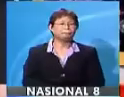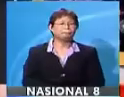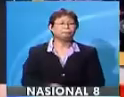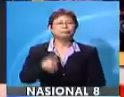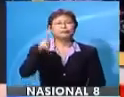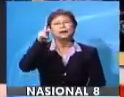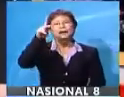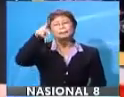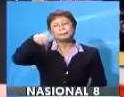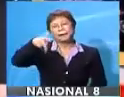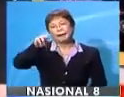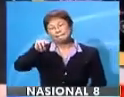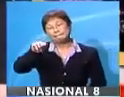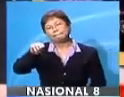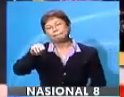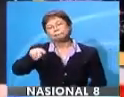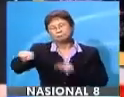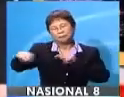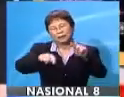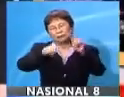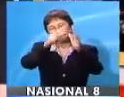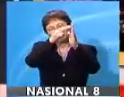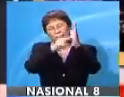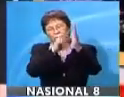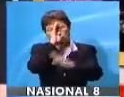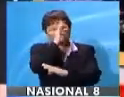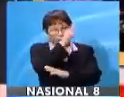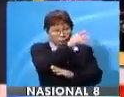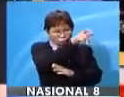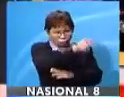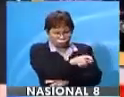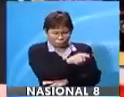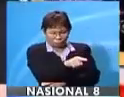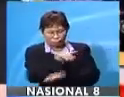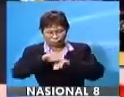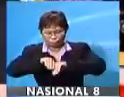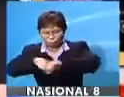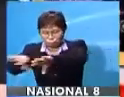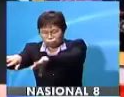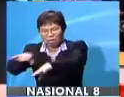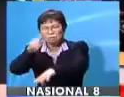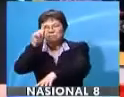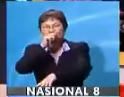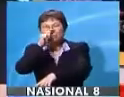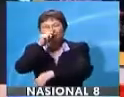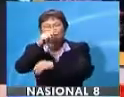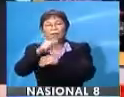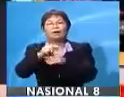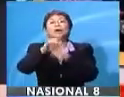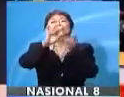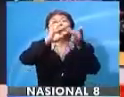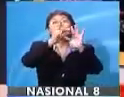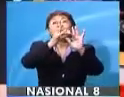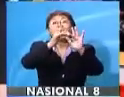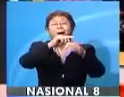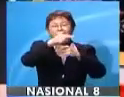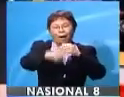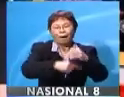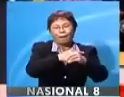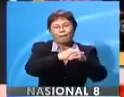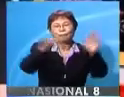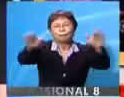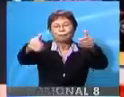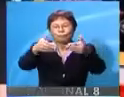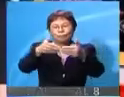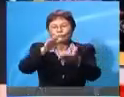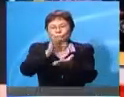Kementerian Pendidikan akan mengambil tindakan undang-undang terhadap pihak yang menyebarkan maklumat palsu di media sosial mengenai